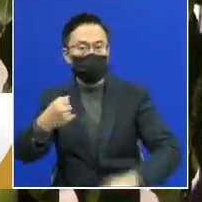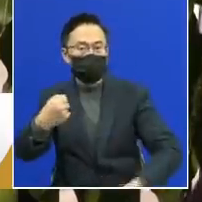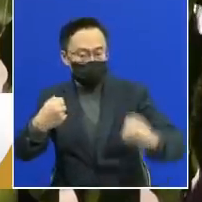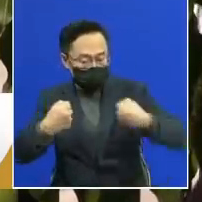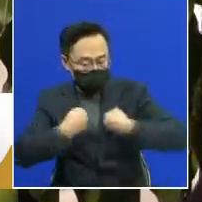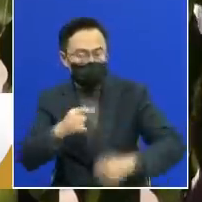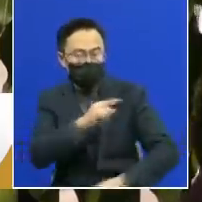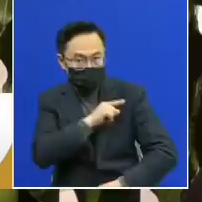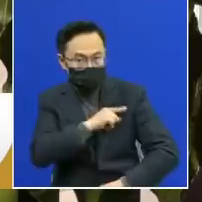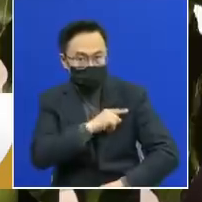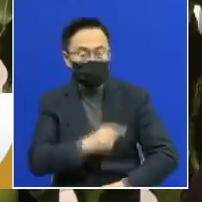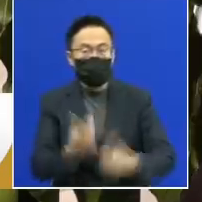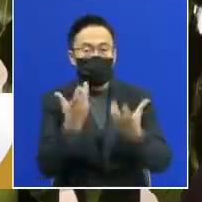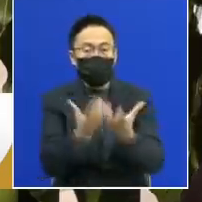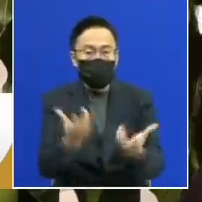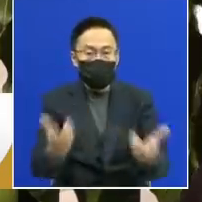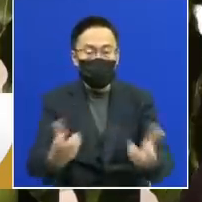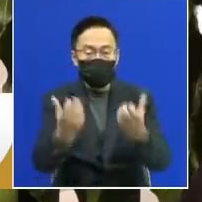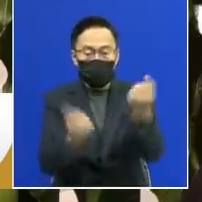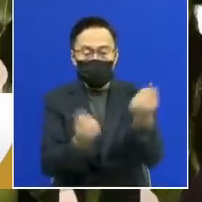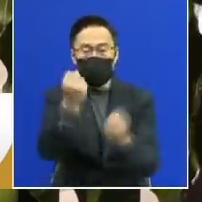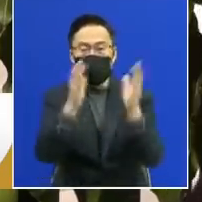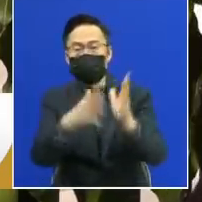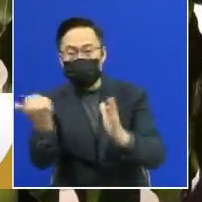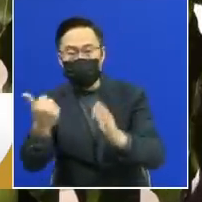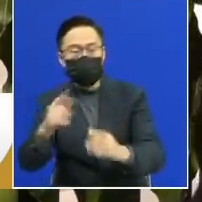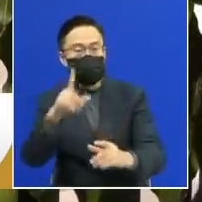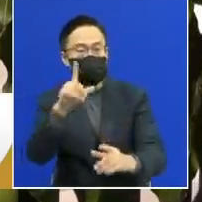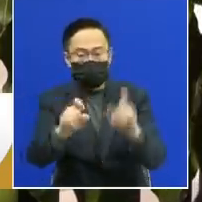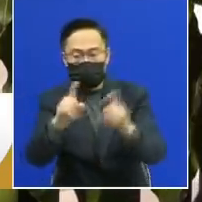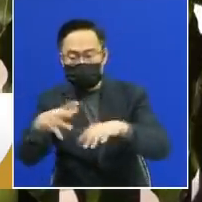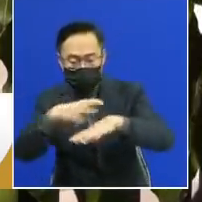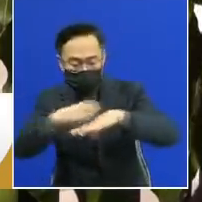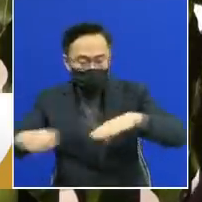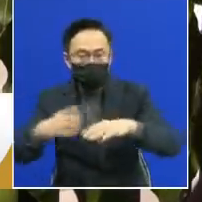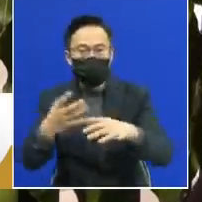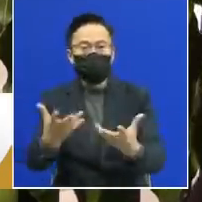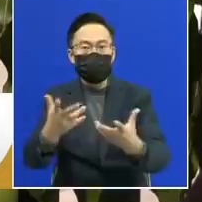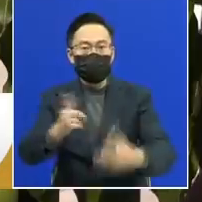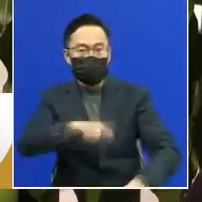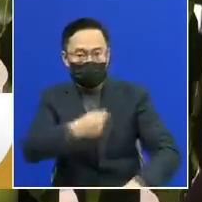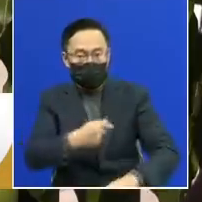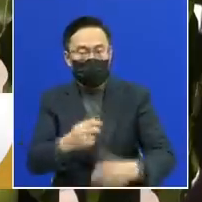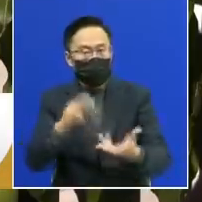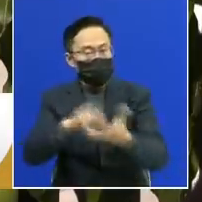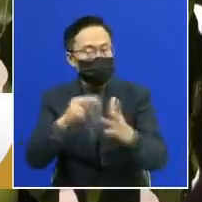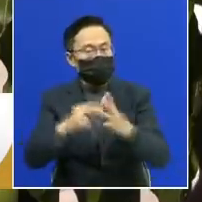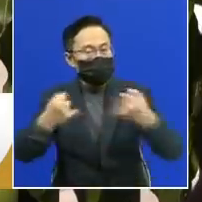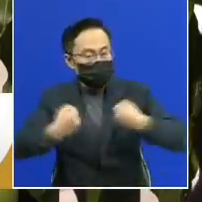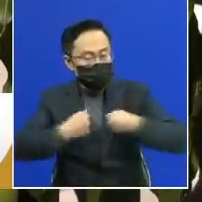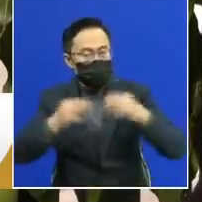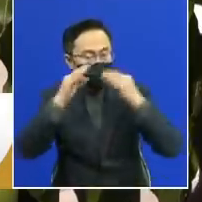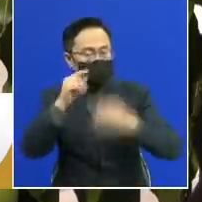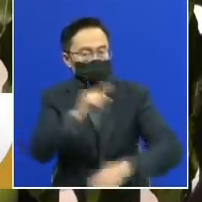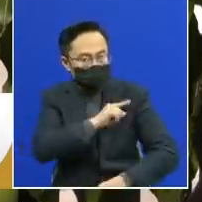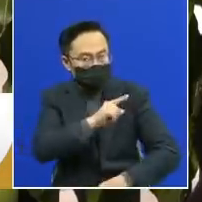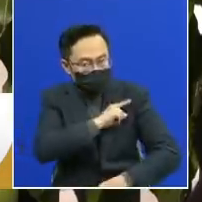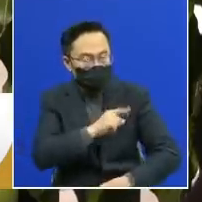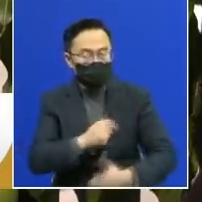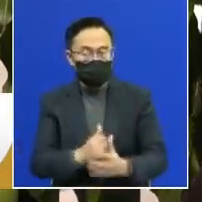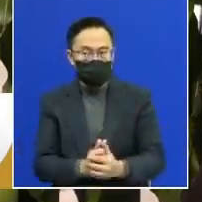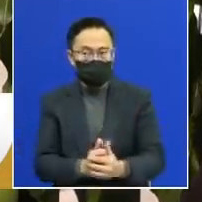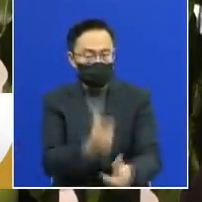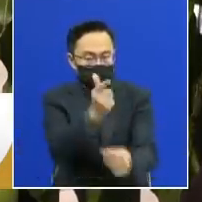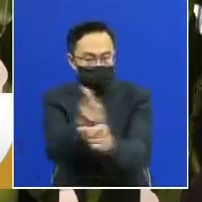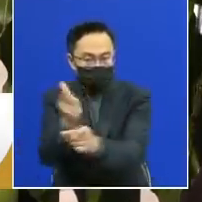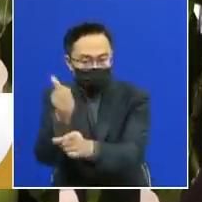ของคนอื่นเสียหายเขาไม่เคยมีจิตตรงนี้ก็เลยอยากให้กฎหมาย